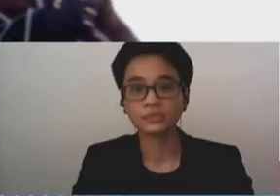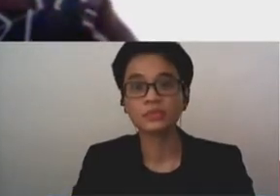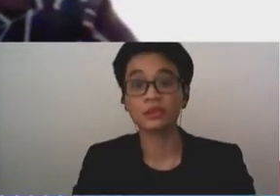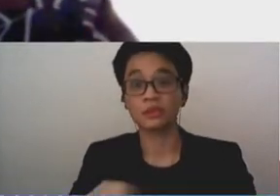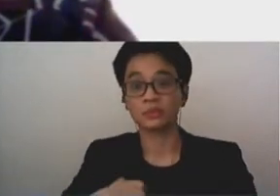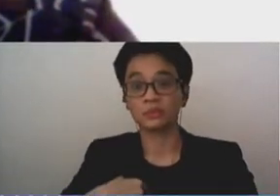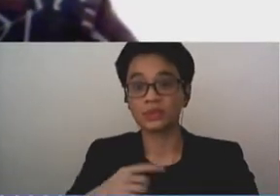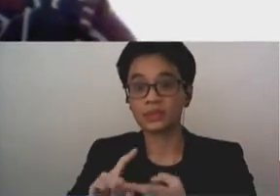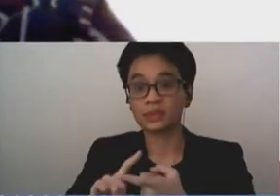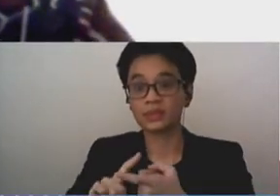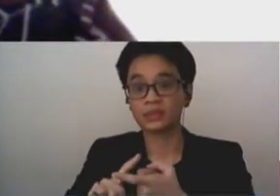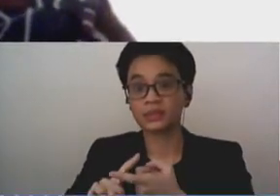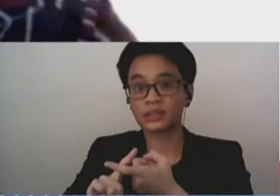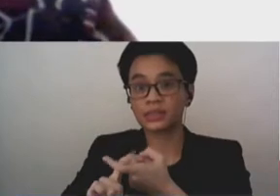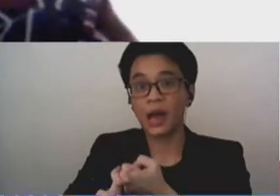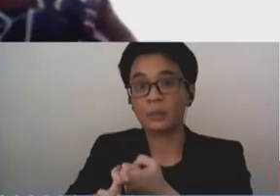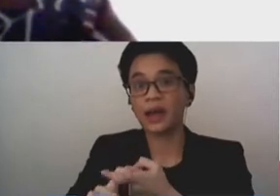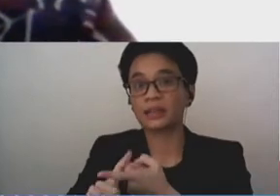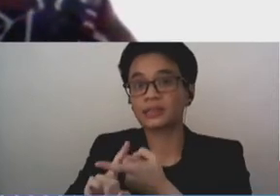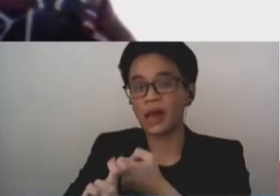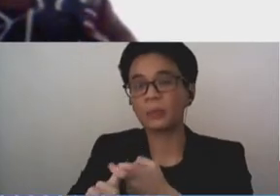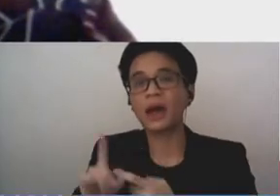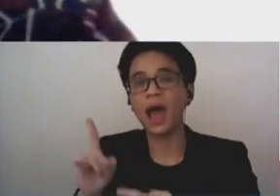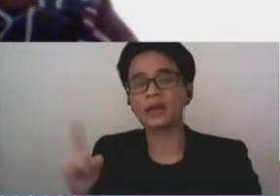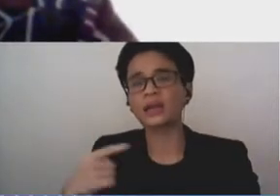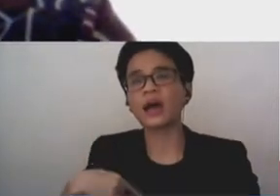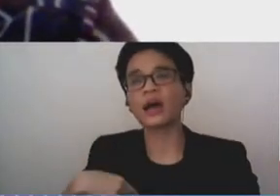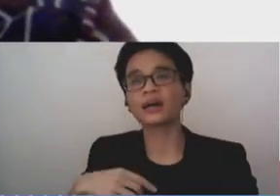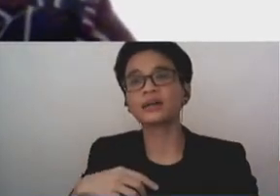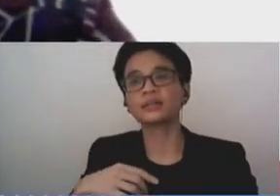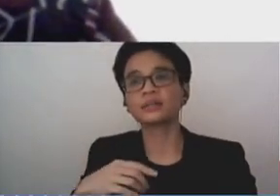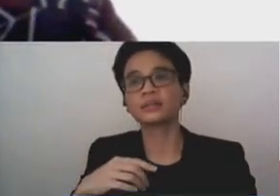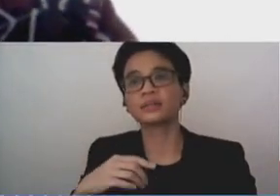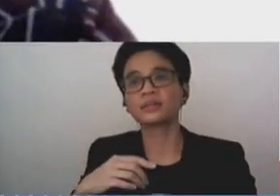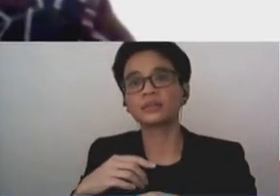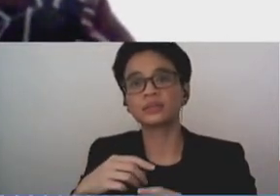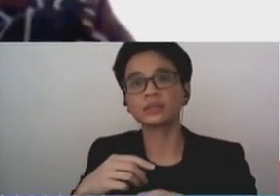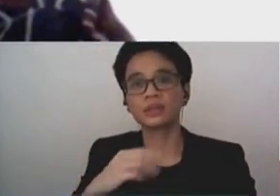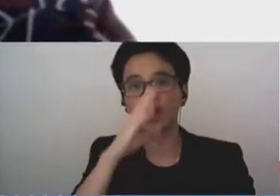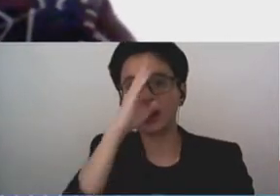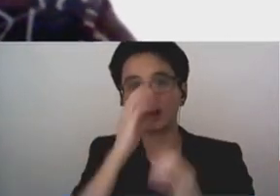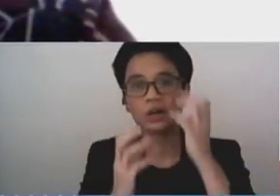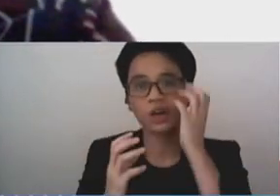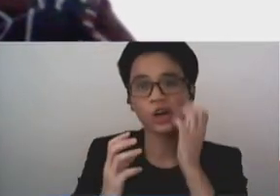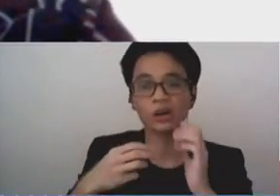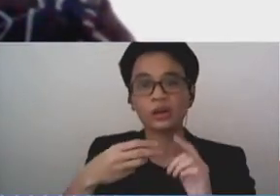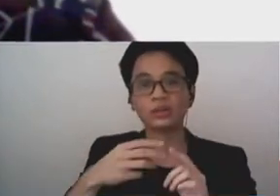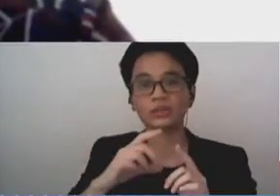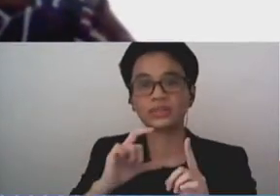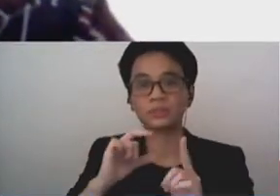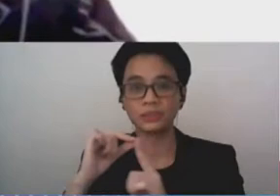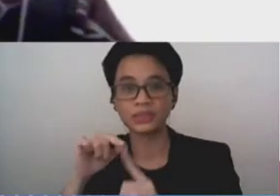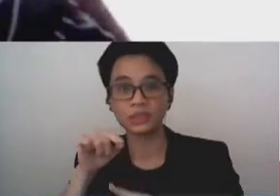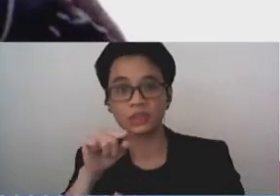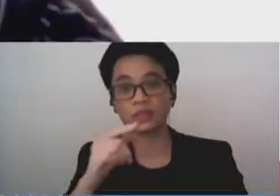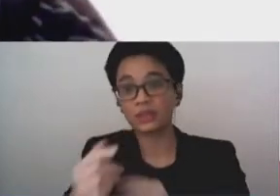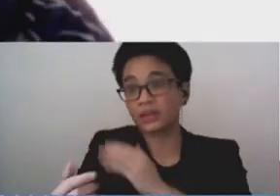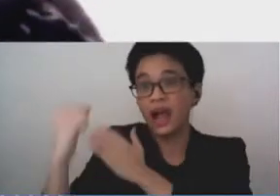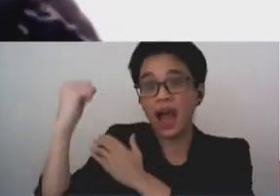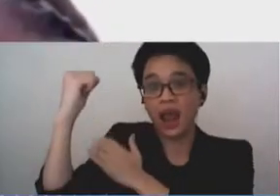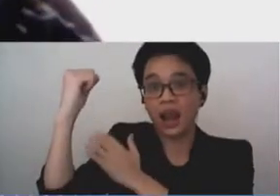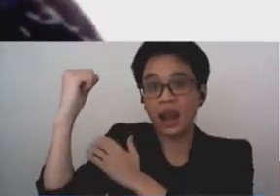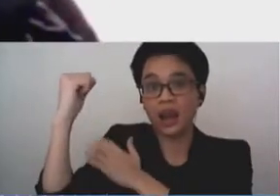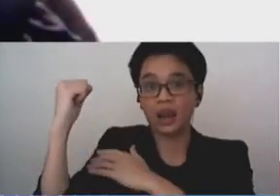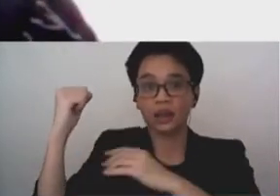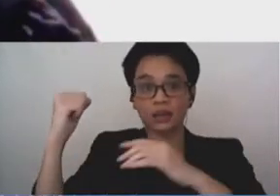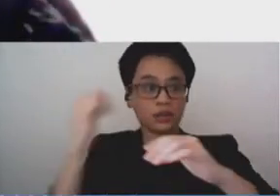jadi disabilitas L palsi, mengalami kecelakaan malpraktik ketika lahir yang membuat tangan kanannya tidak, volume tidak